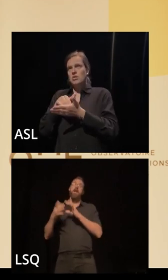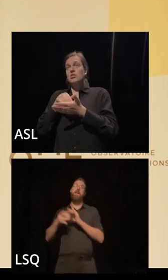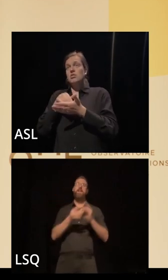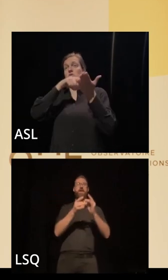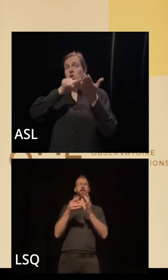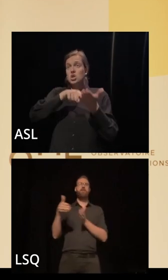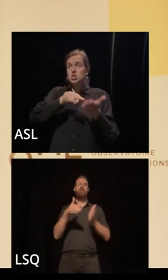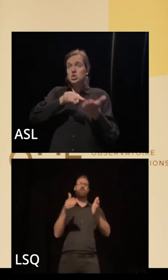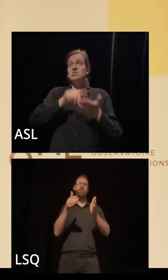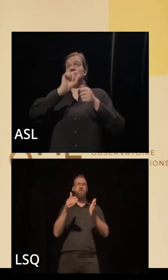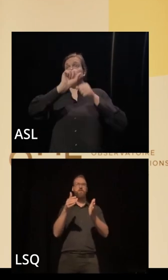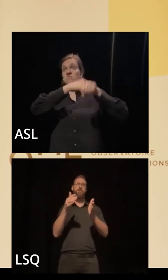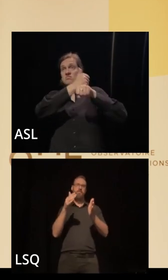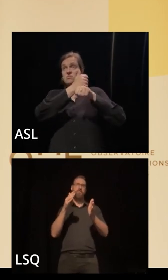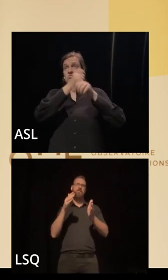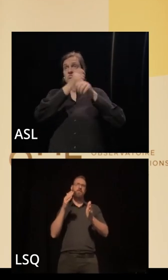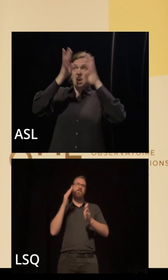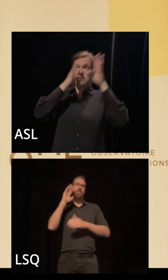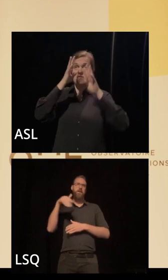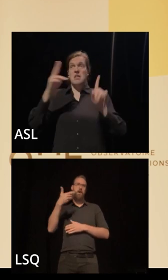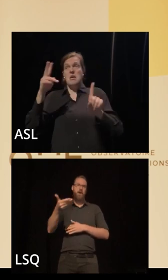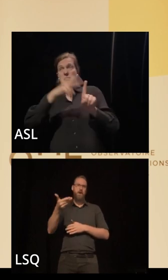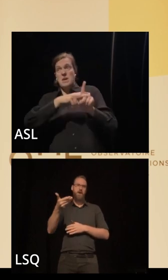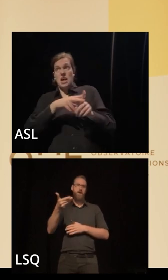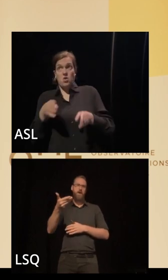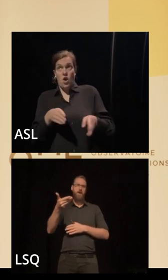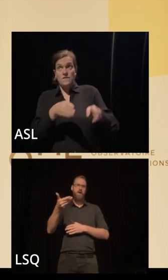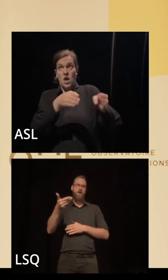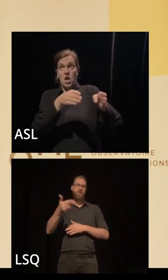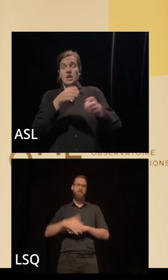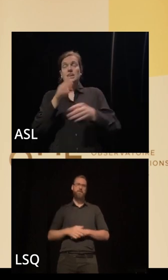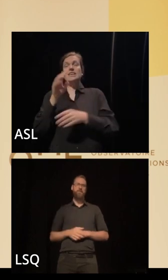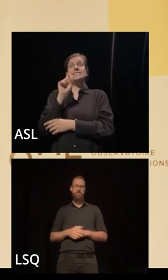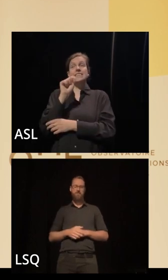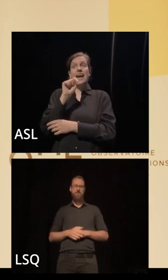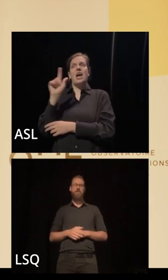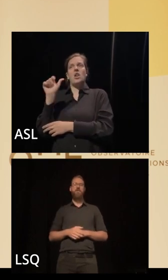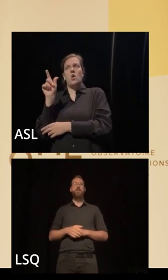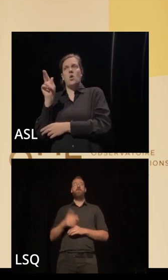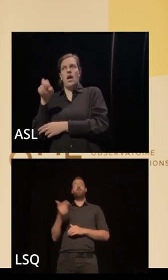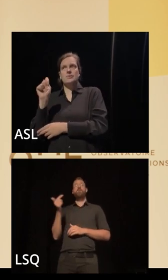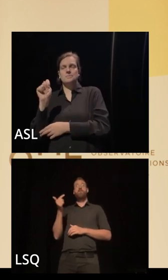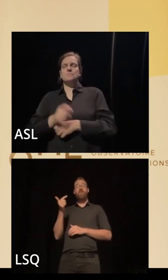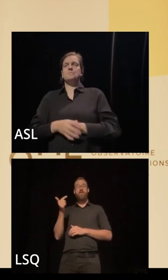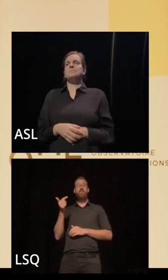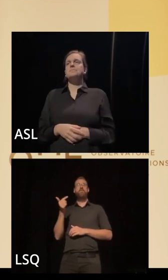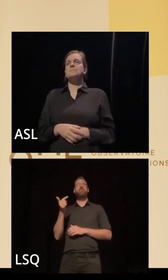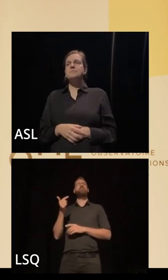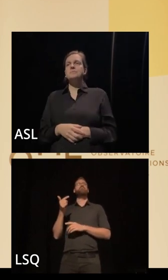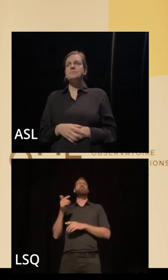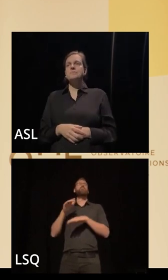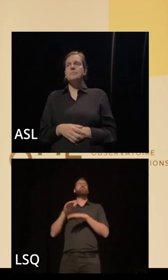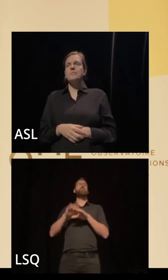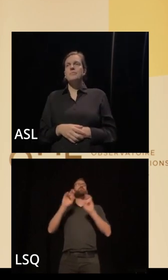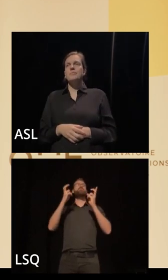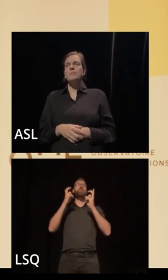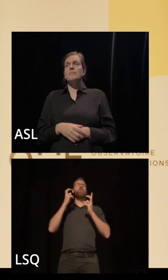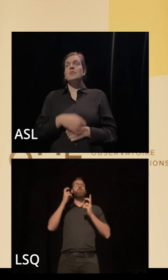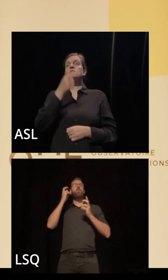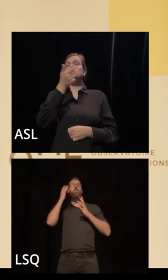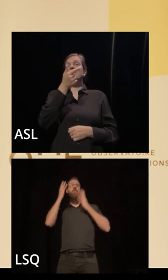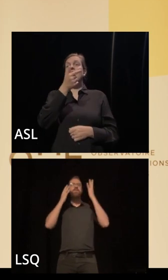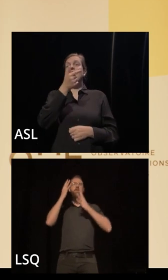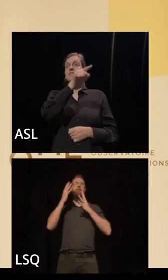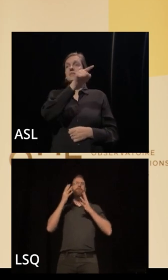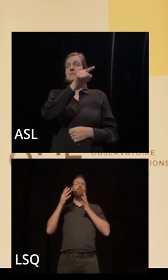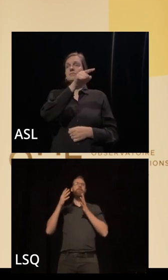Saint-Laurent, dans toute sa complexité. Geneviève se définit également comme conceptrice maritime et chercheuse associée